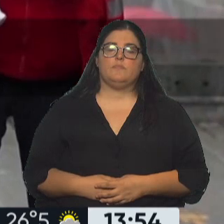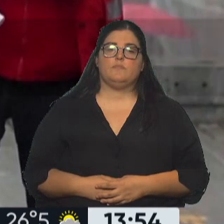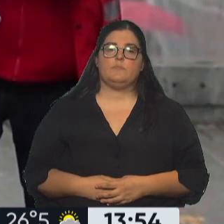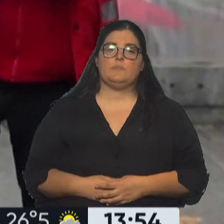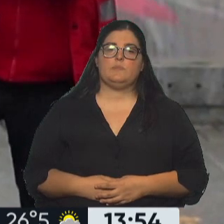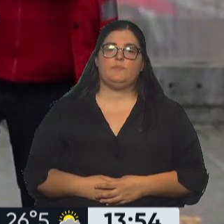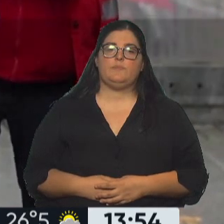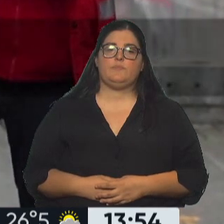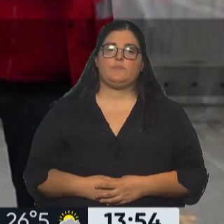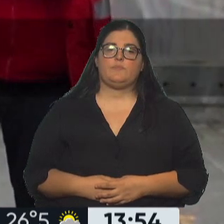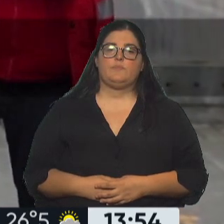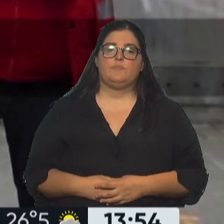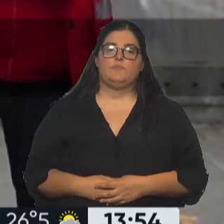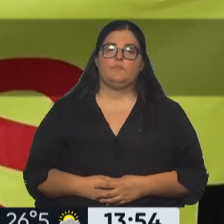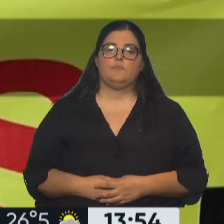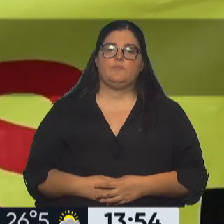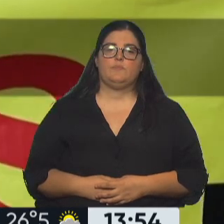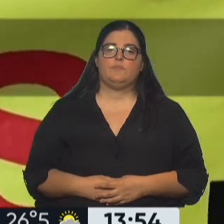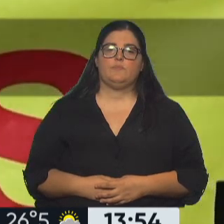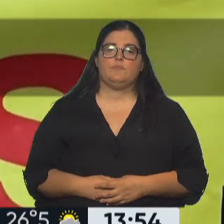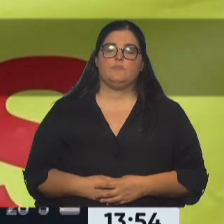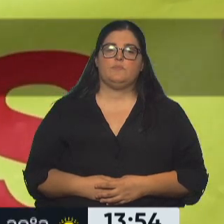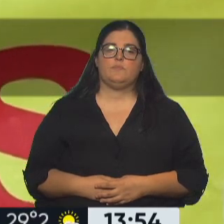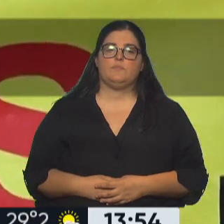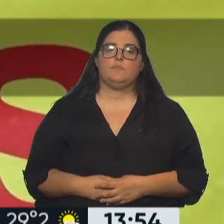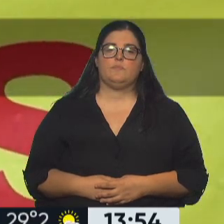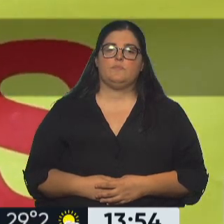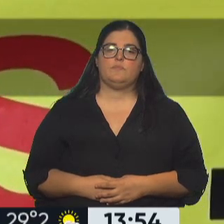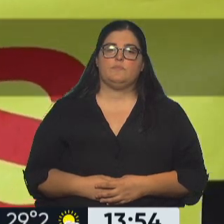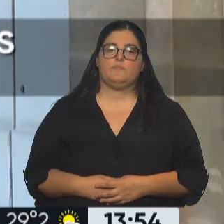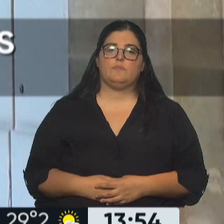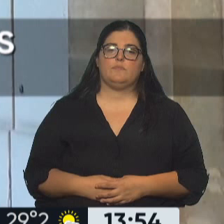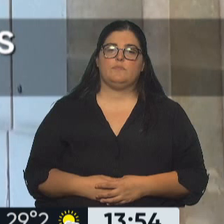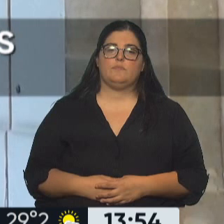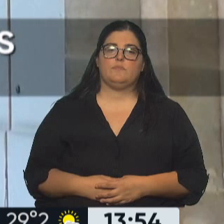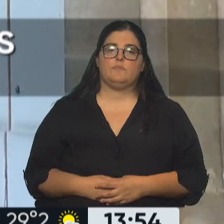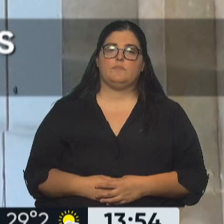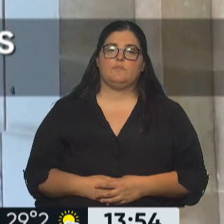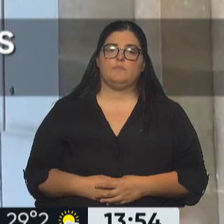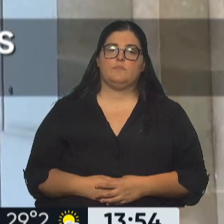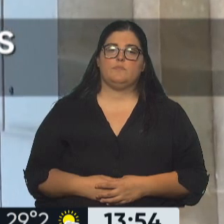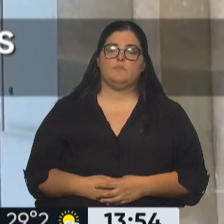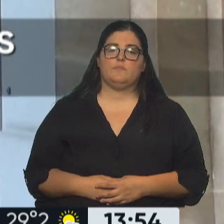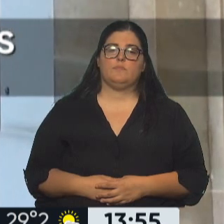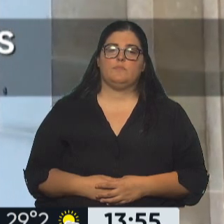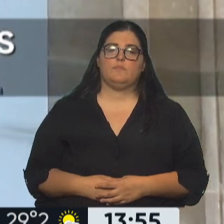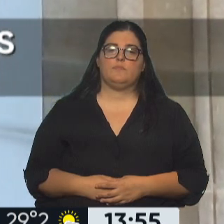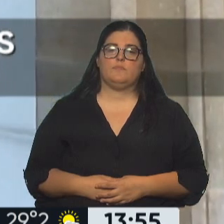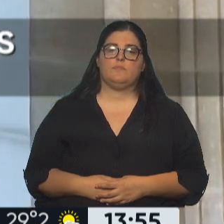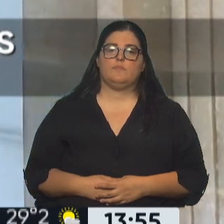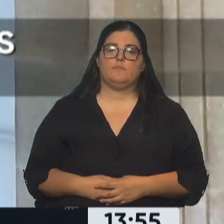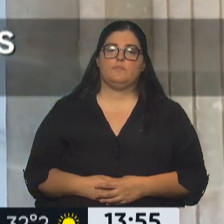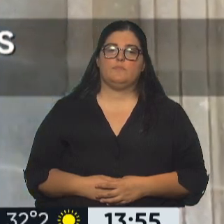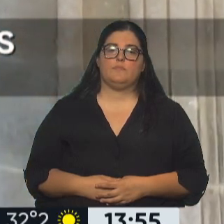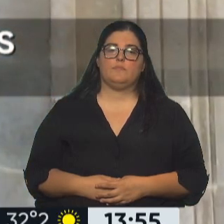quinquennat. Malheureusement, on n'attend pas grand-chose puisqu'on a toujours dit que depuis le début, le gouvernement faisait des fausses concertations, faisait des